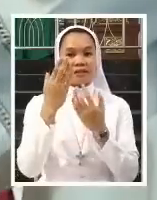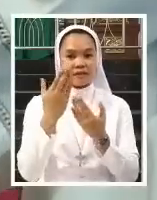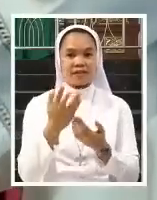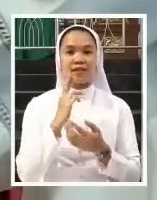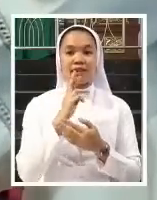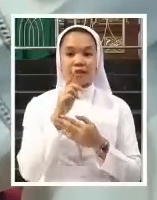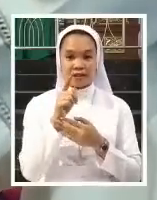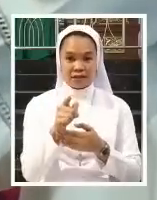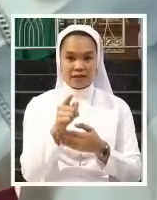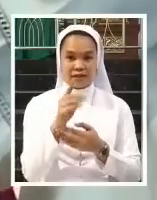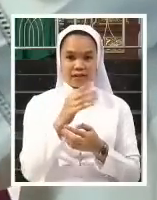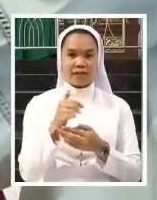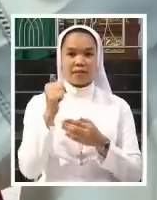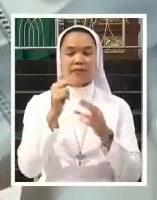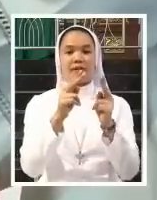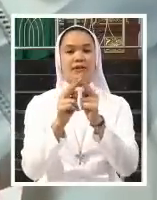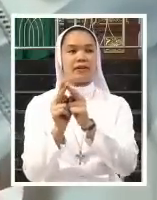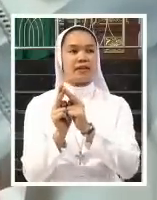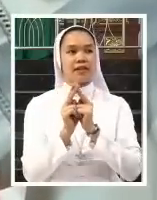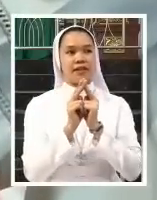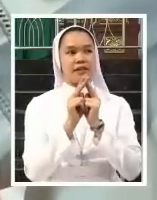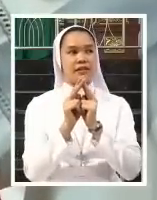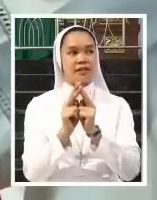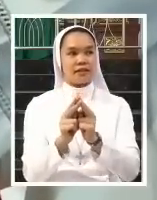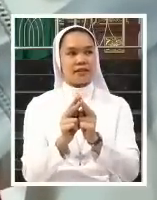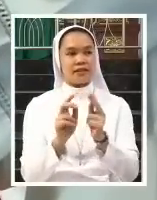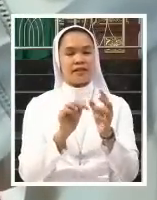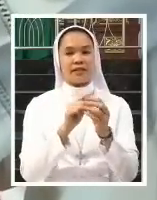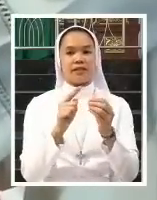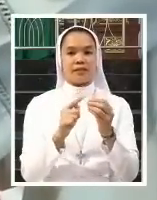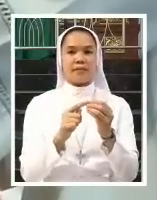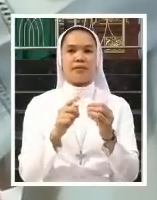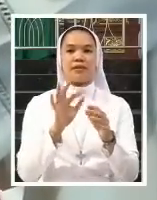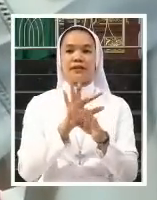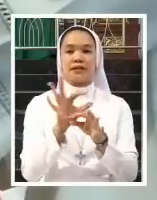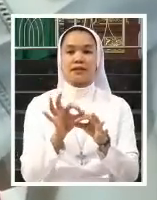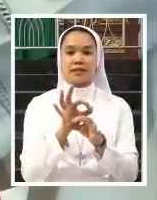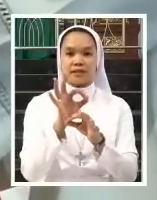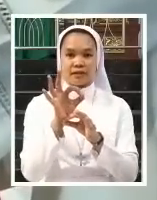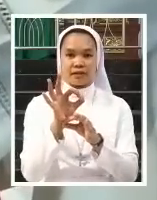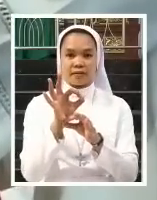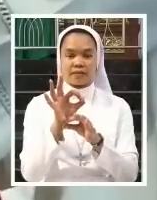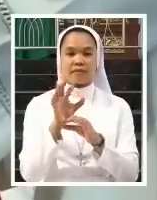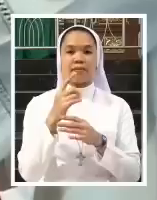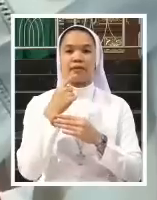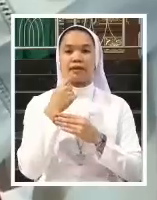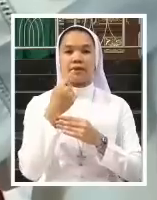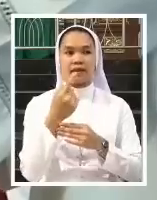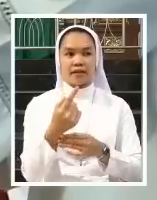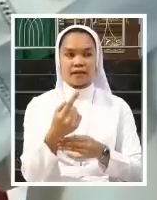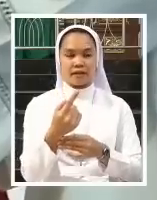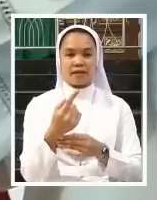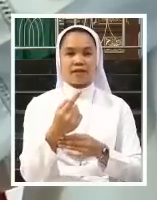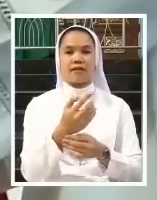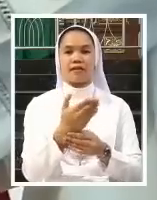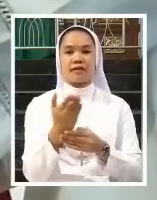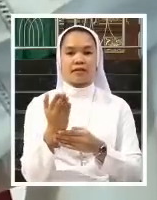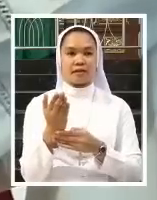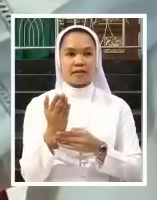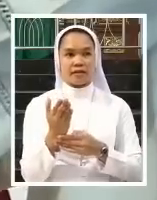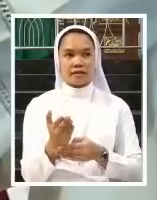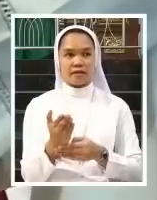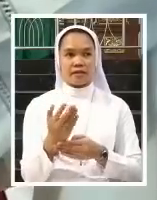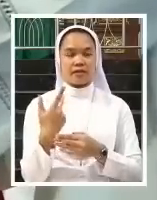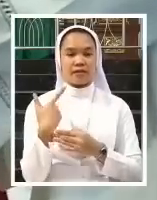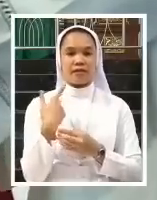maging orog na makasaro asin makabaing sa kagurang ng Yesus, nagsasayuma sa saindo mansanang